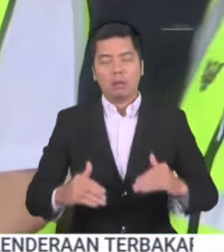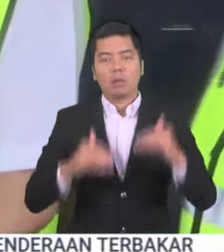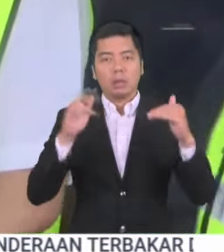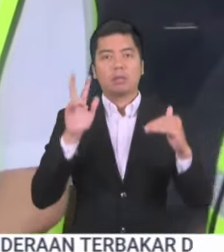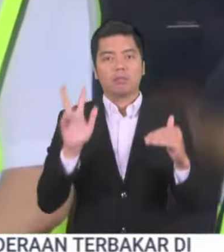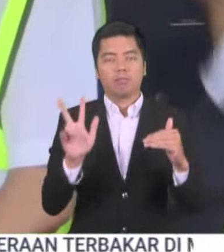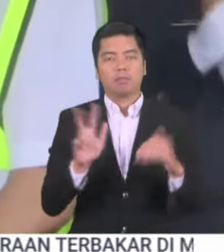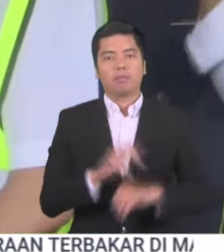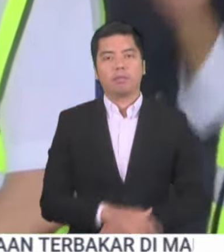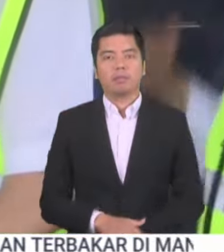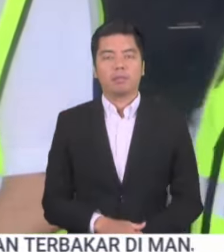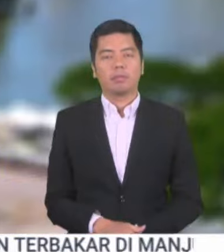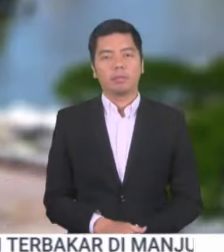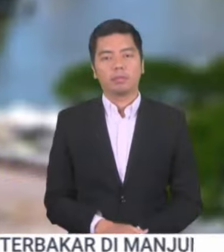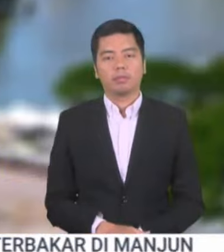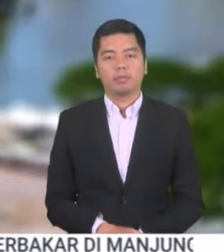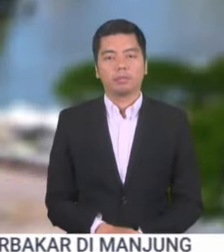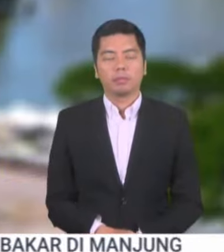Nangka Sibu.